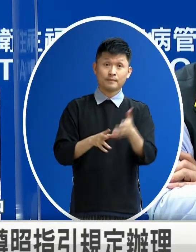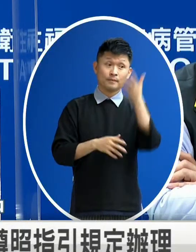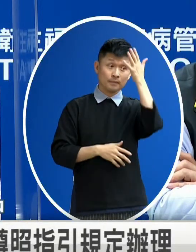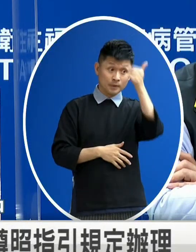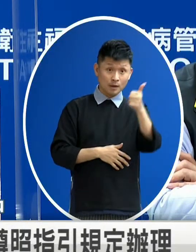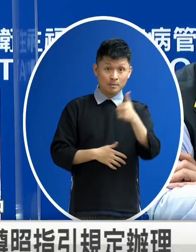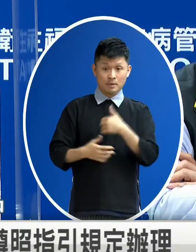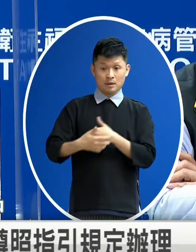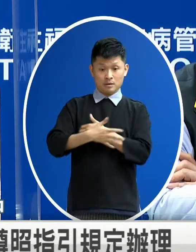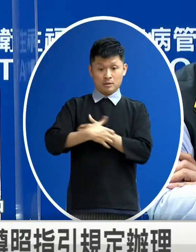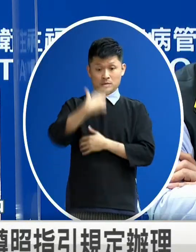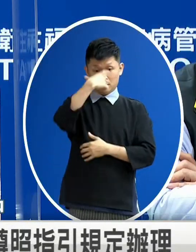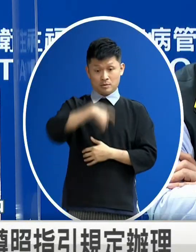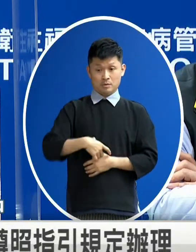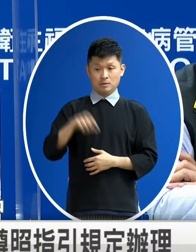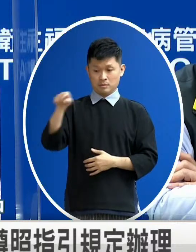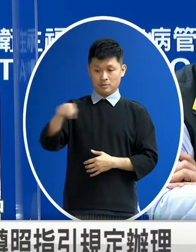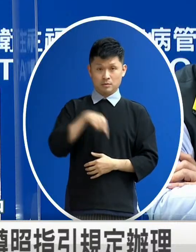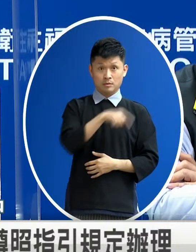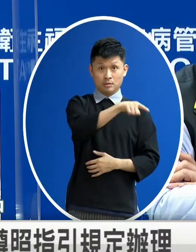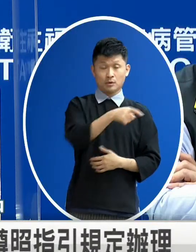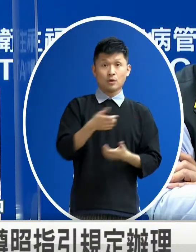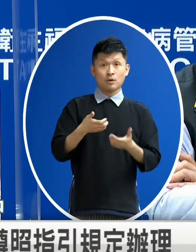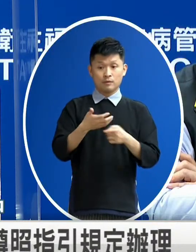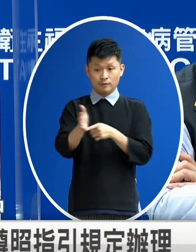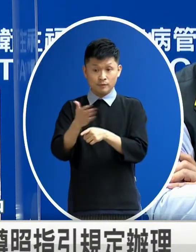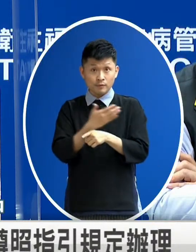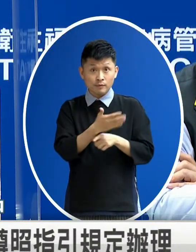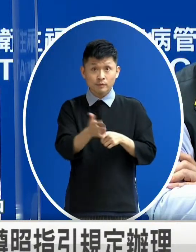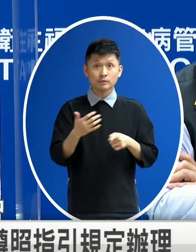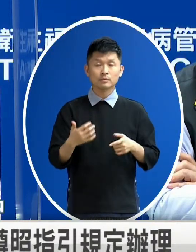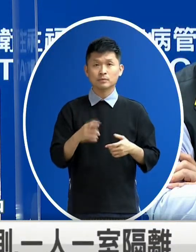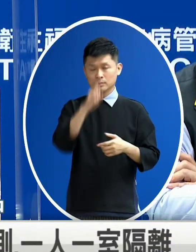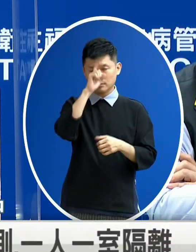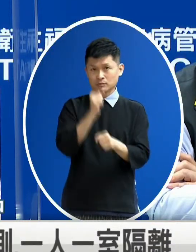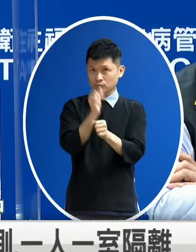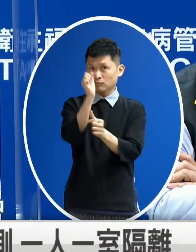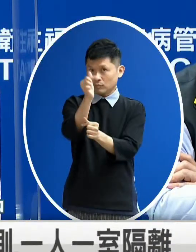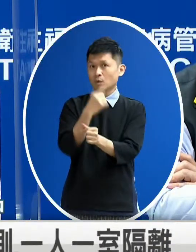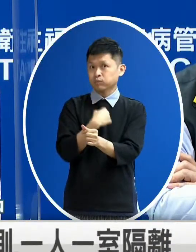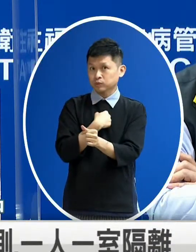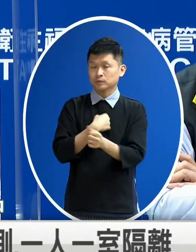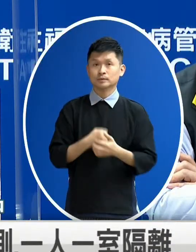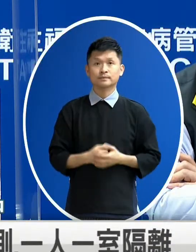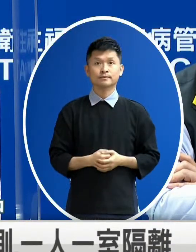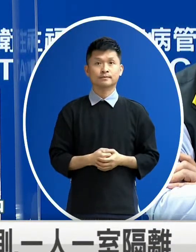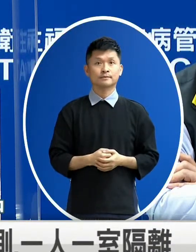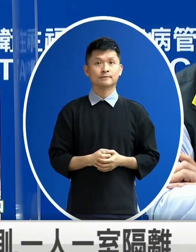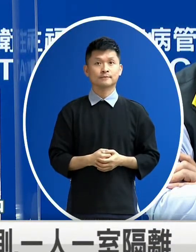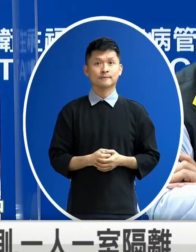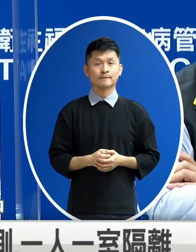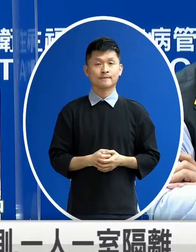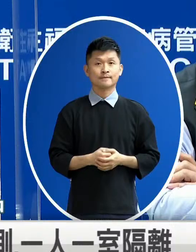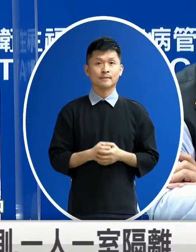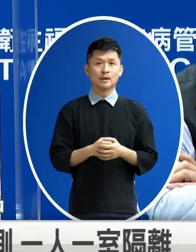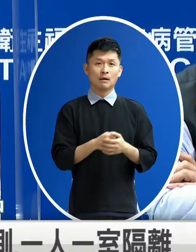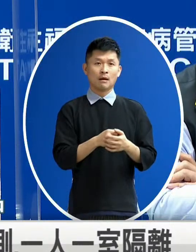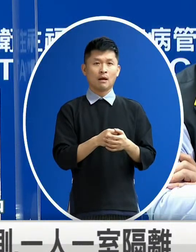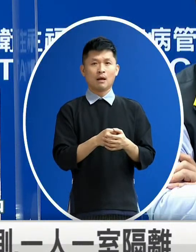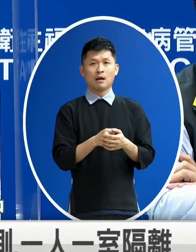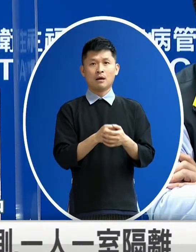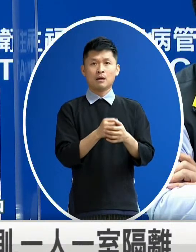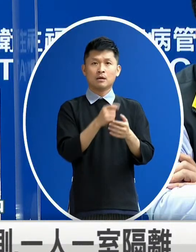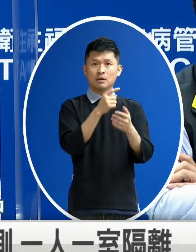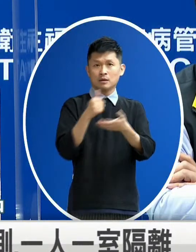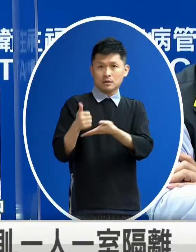人，那层层负责，那希望把这件事情做好，能够兼顾我们的一个劳动力，